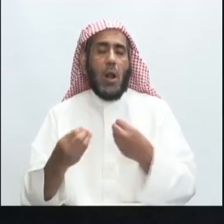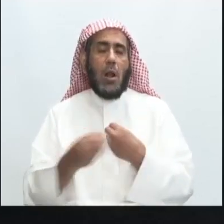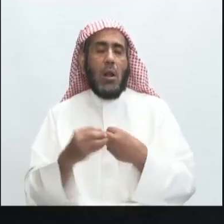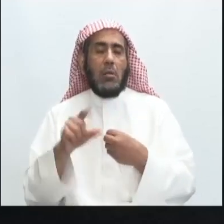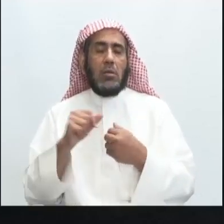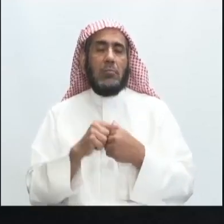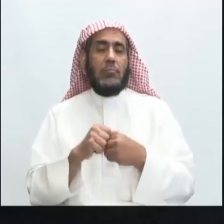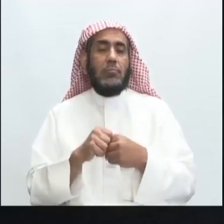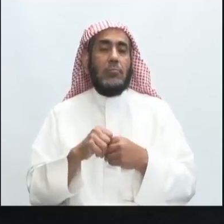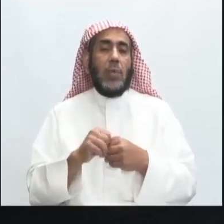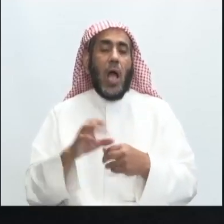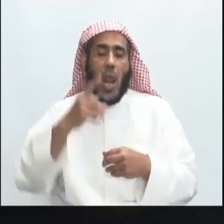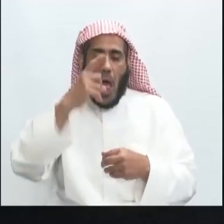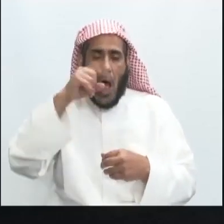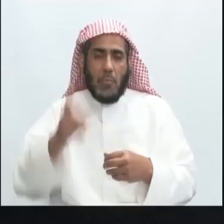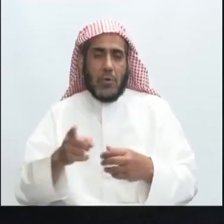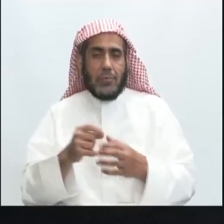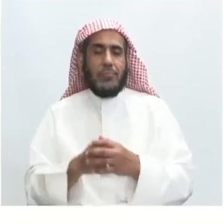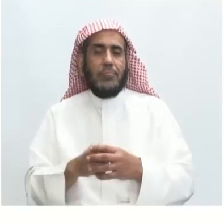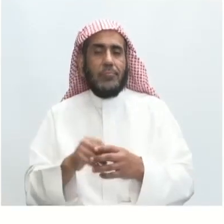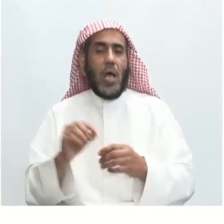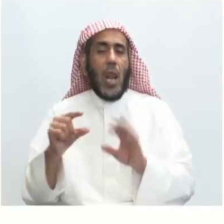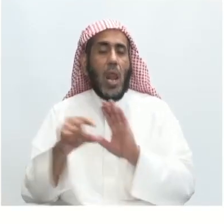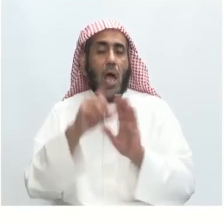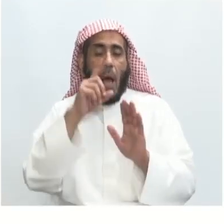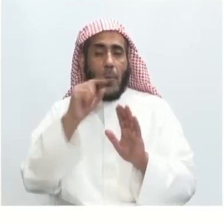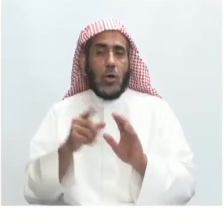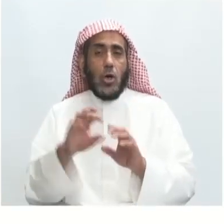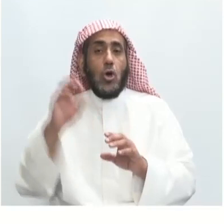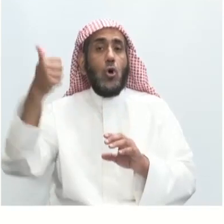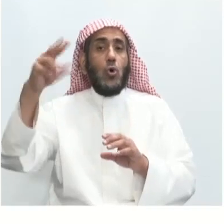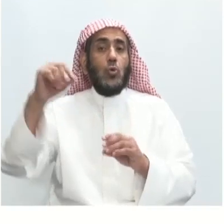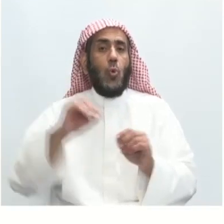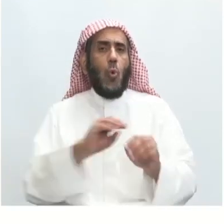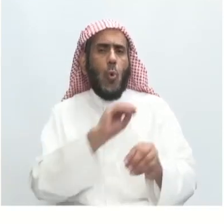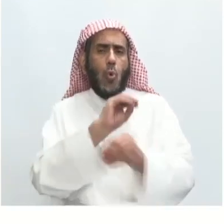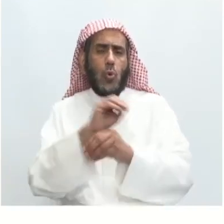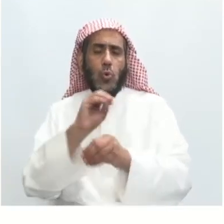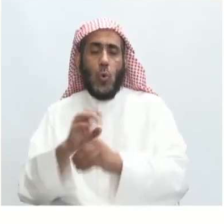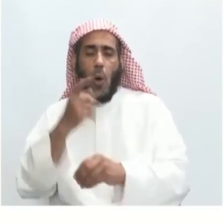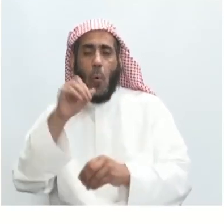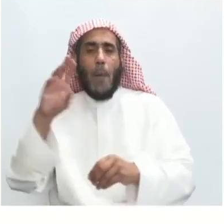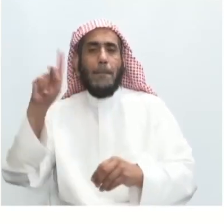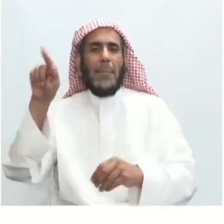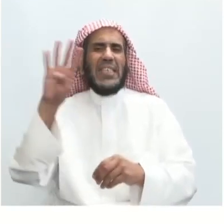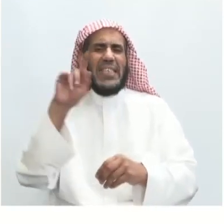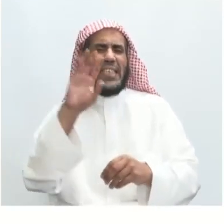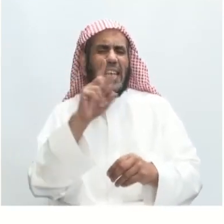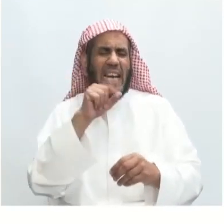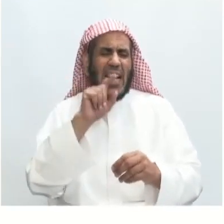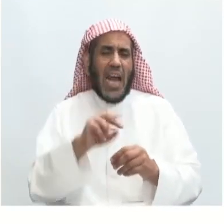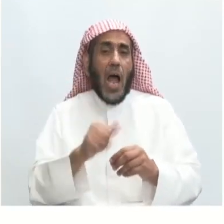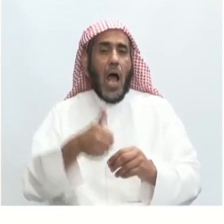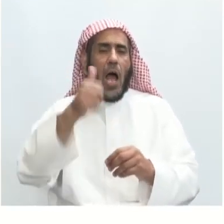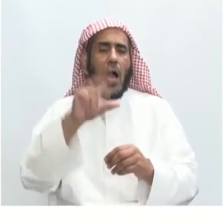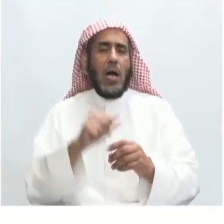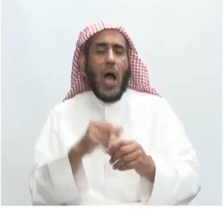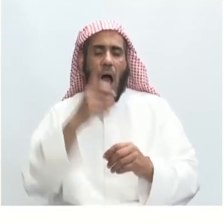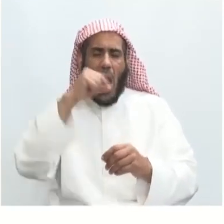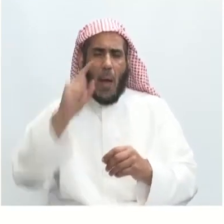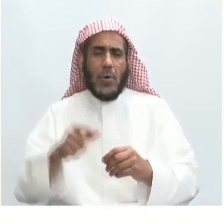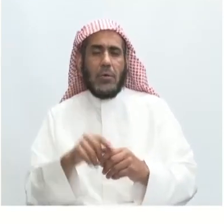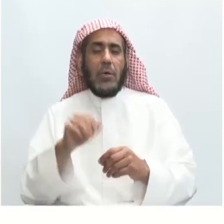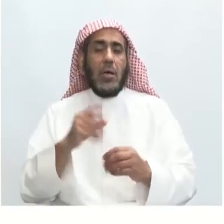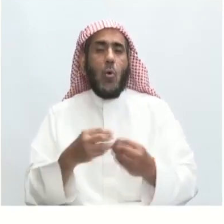ممتاز صيغته هنا الامر صيغته الامر ادعوا وبشر ولا هنا طبعا بشر